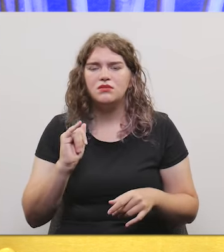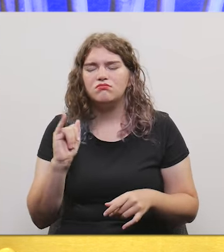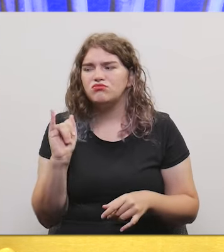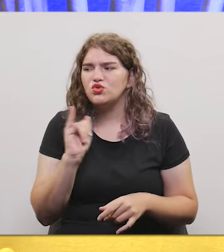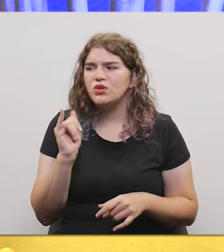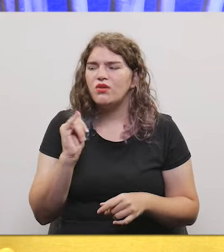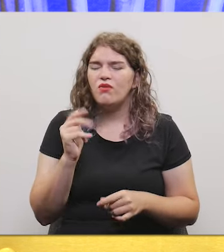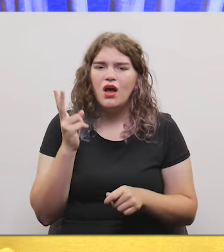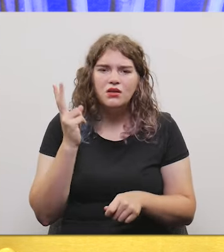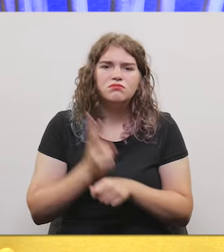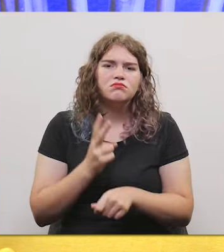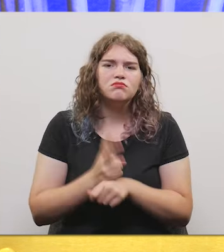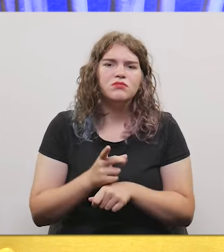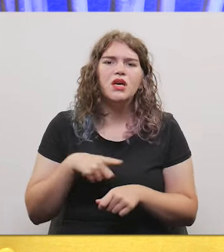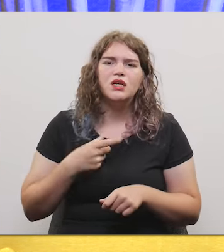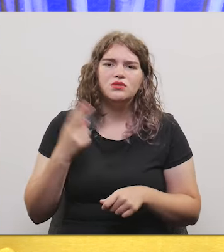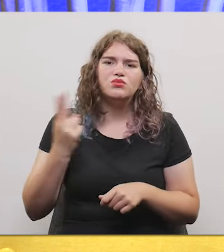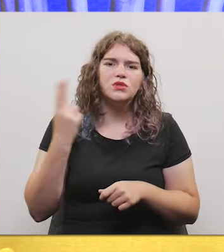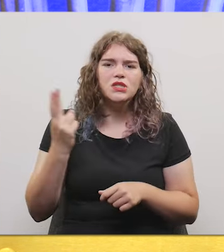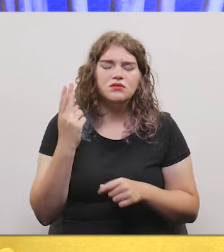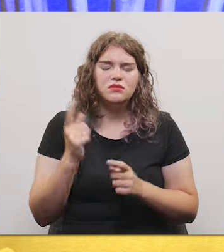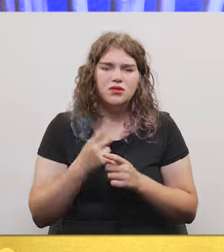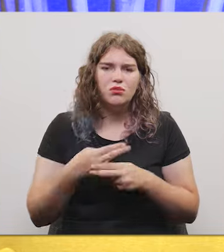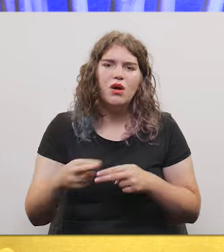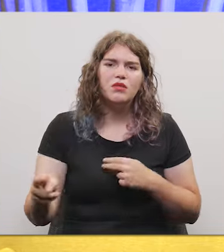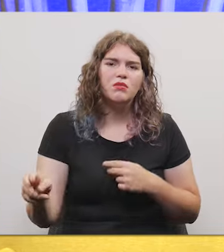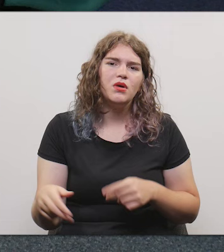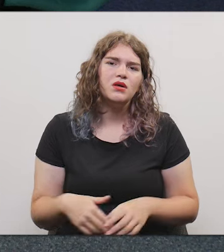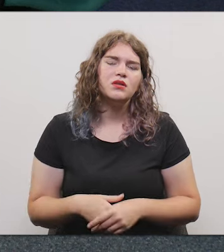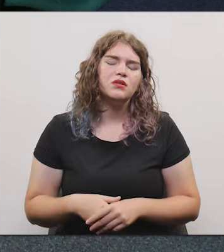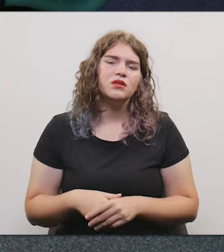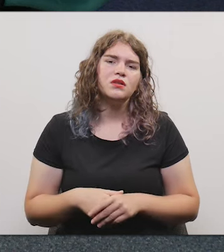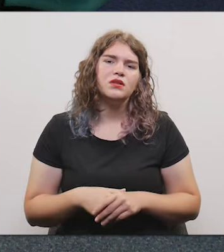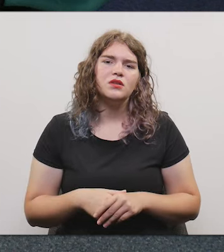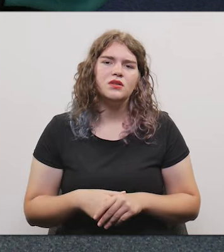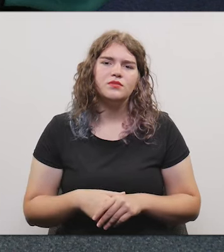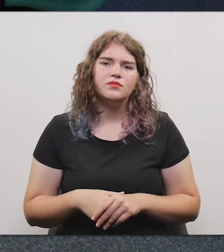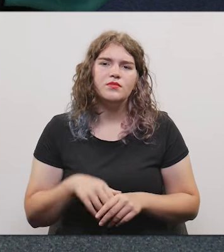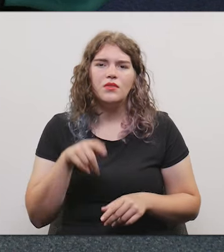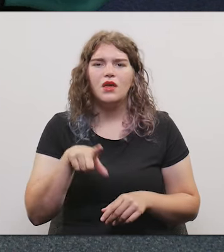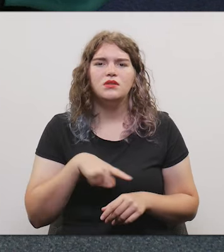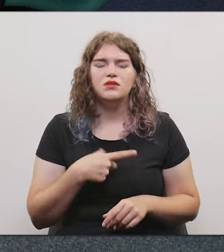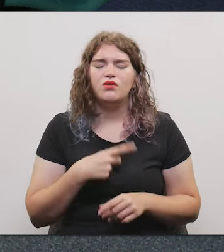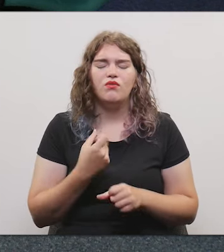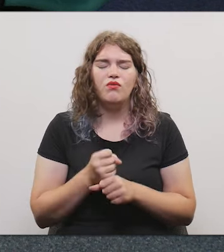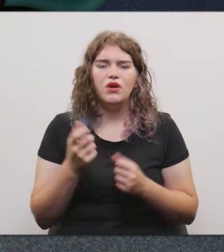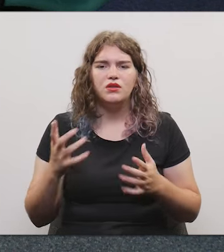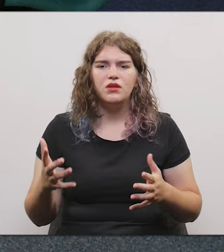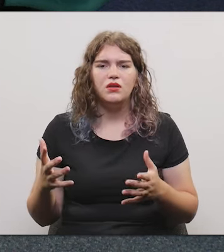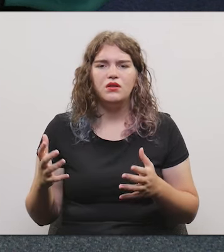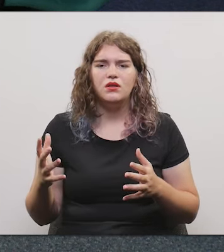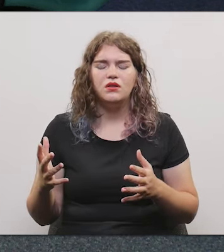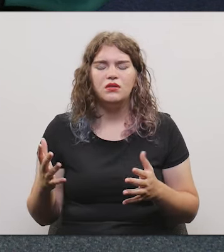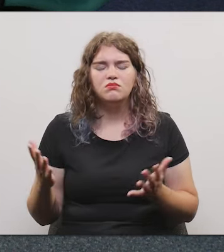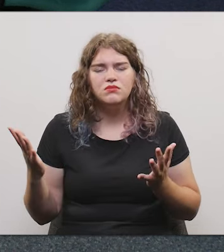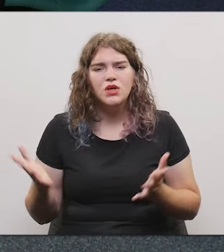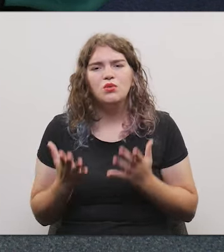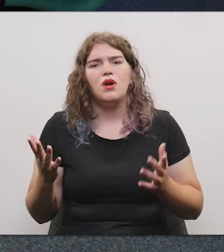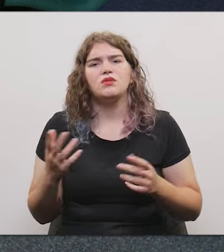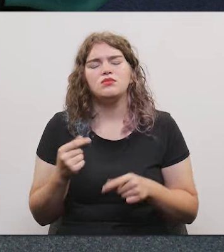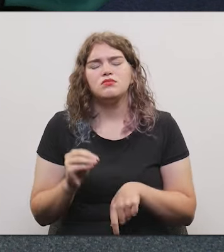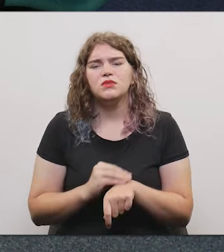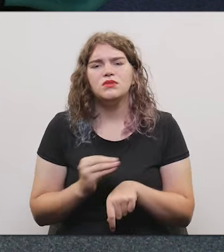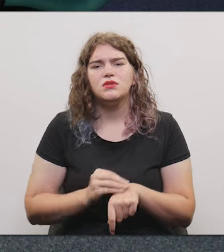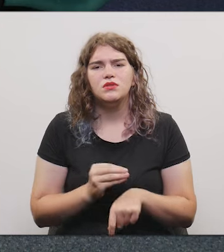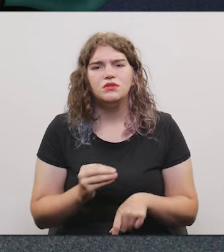când nu-i mai ai pe cei din jur alături, știi întotdeauna că Dumnezeu e acolo. Absolut. Și asta e foarte încurajator. Și